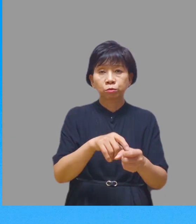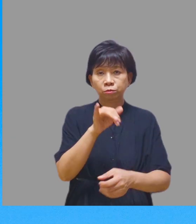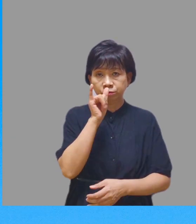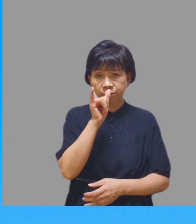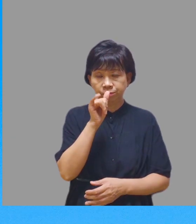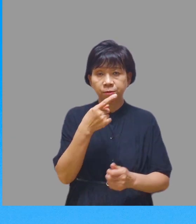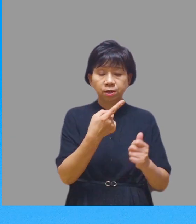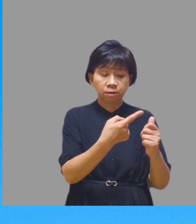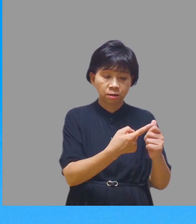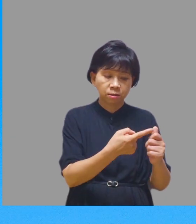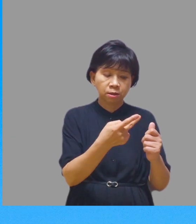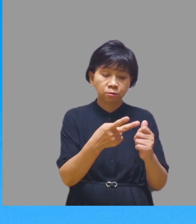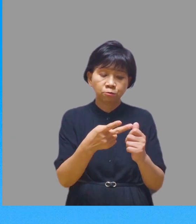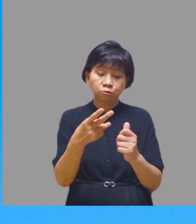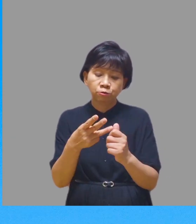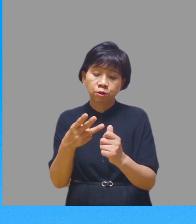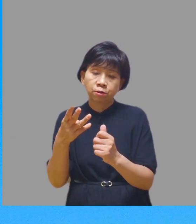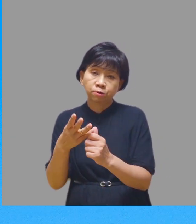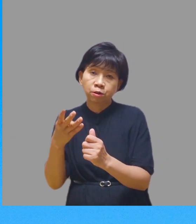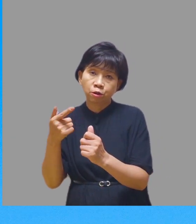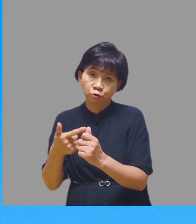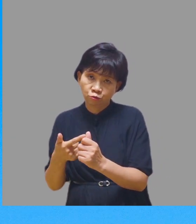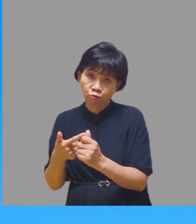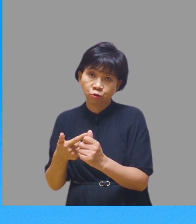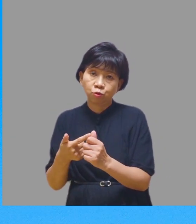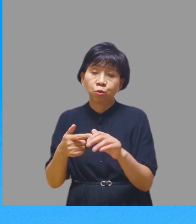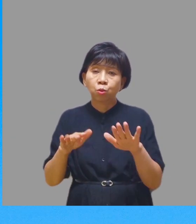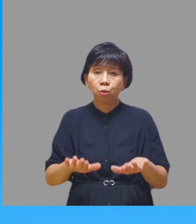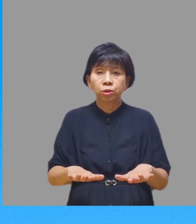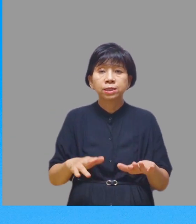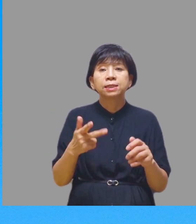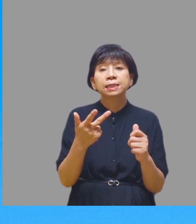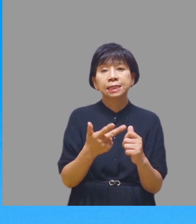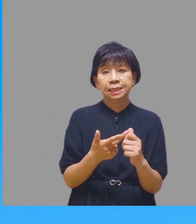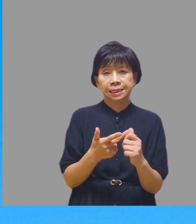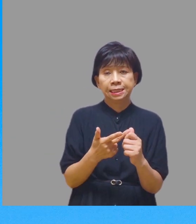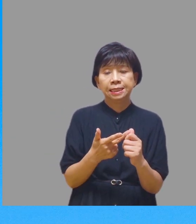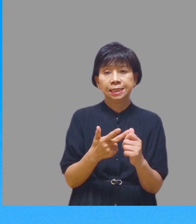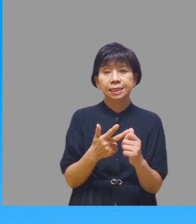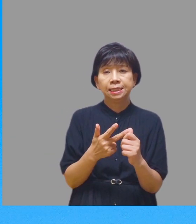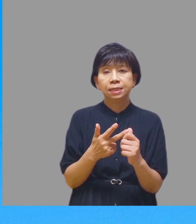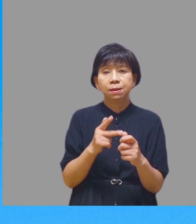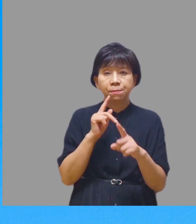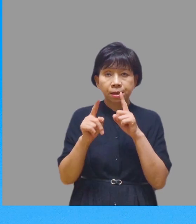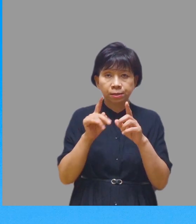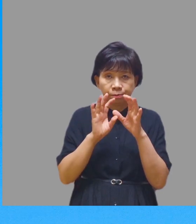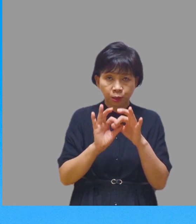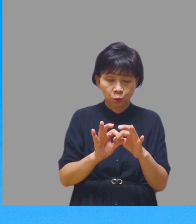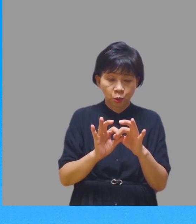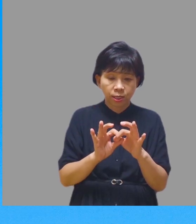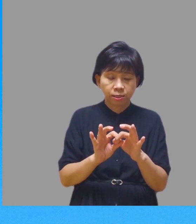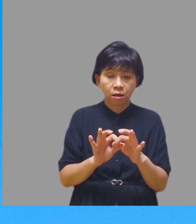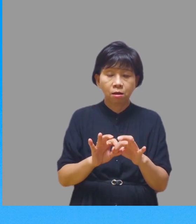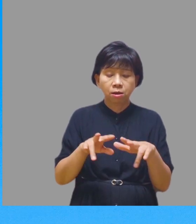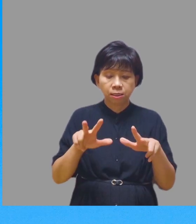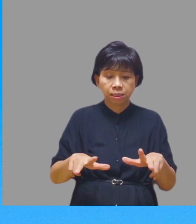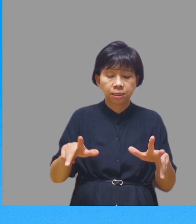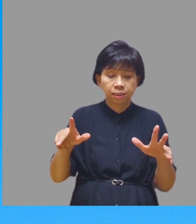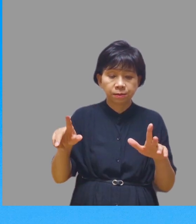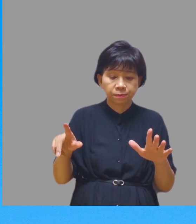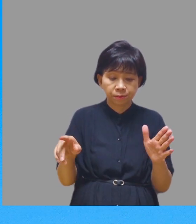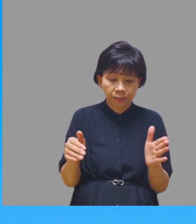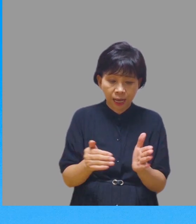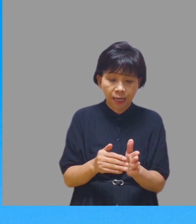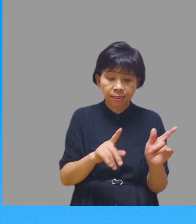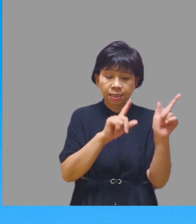첫째 주부터 지난주 6주차까지 또 오늘 7주차의 이 말씀을 통해서 지금까지 걸어온 길을 감사로